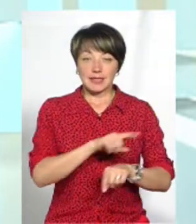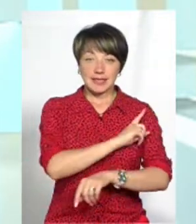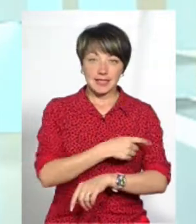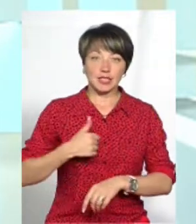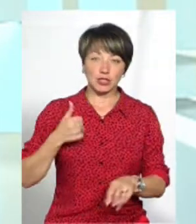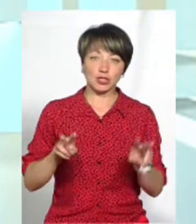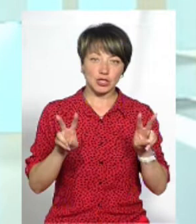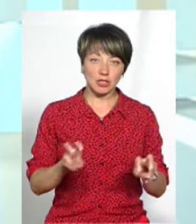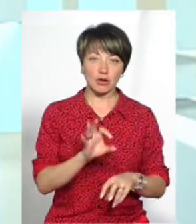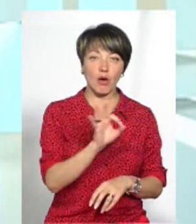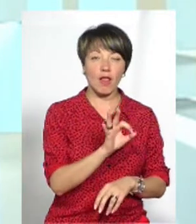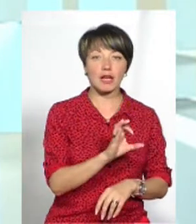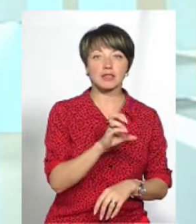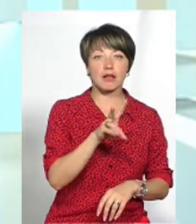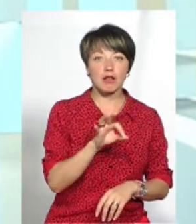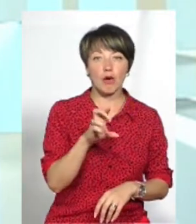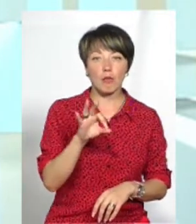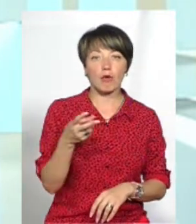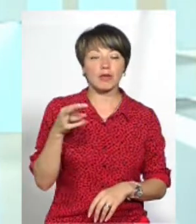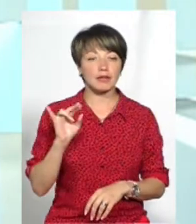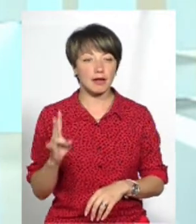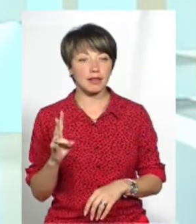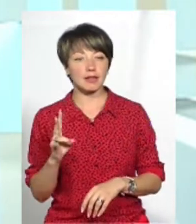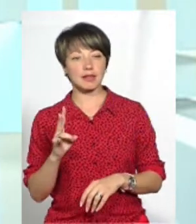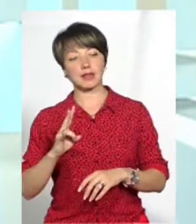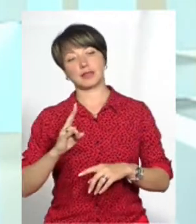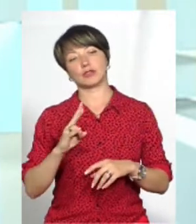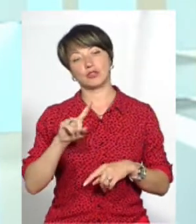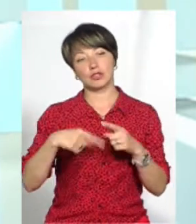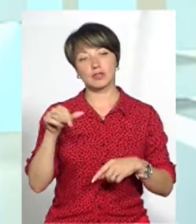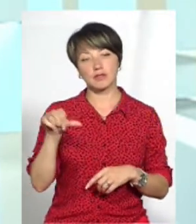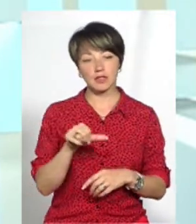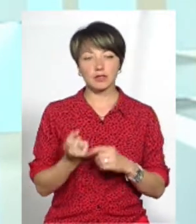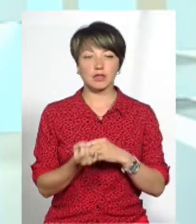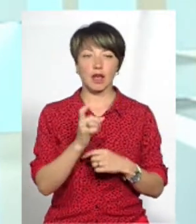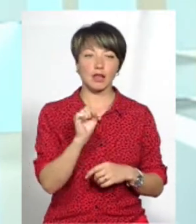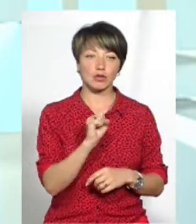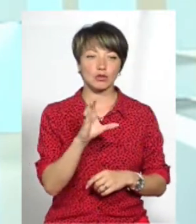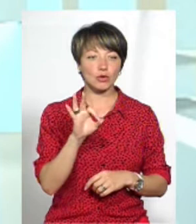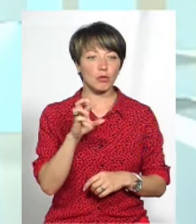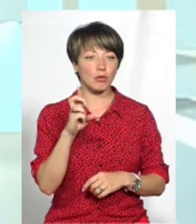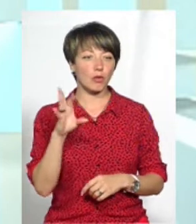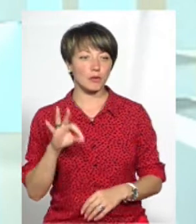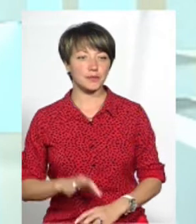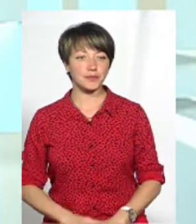і честь» Олегом Слободяном. А вже за хвилину у цій студії з'явиться Анатолій